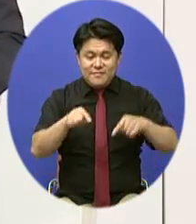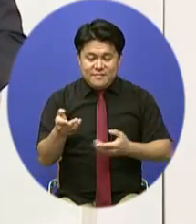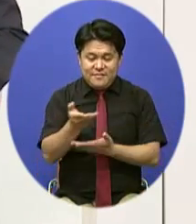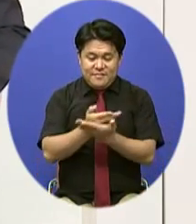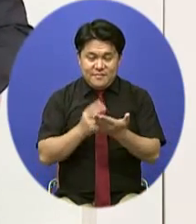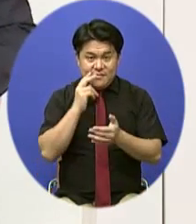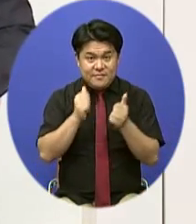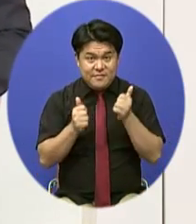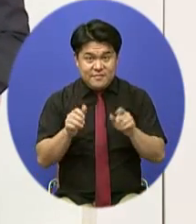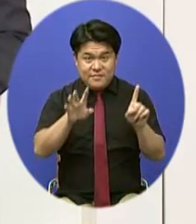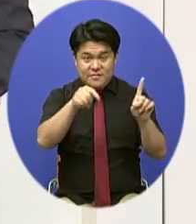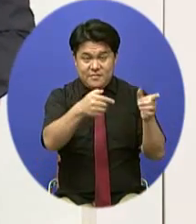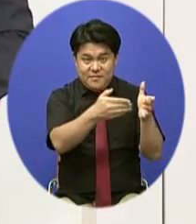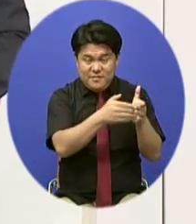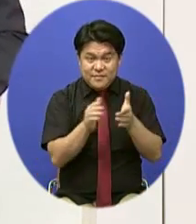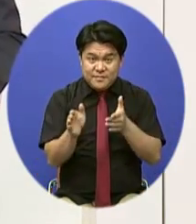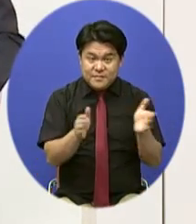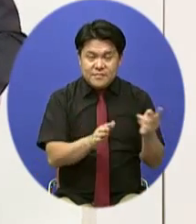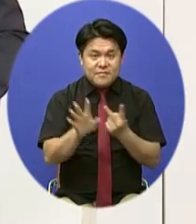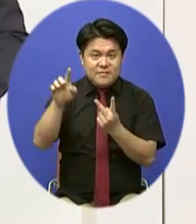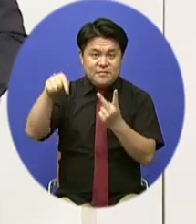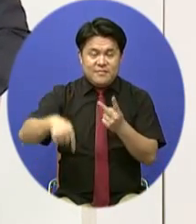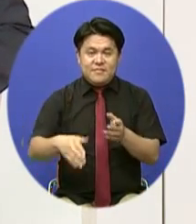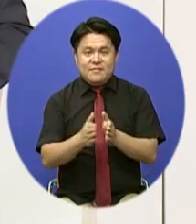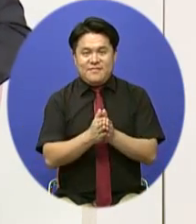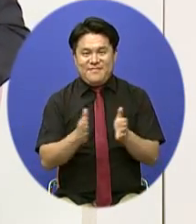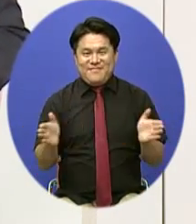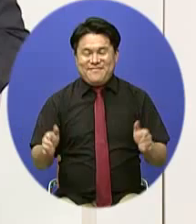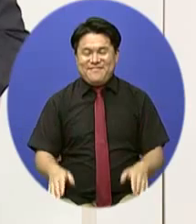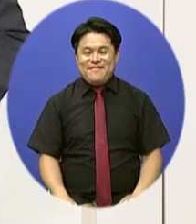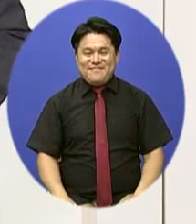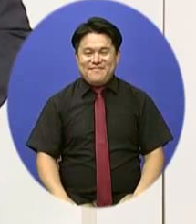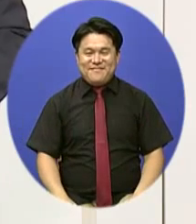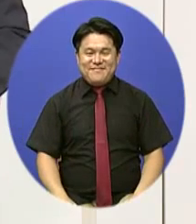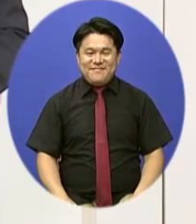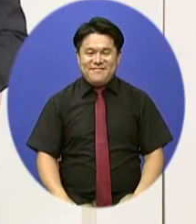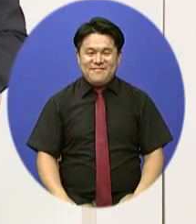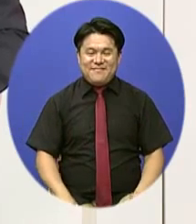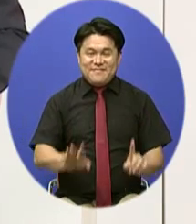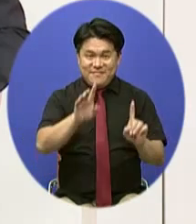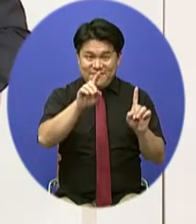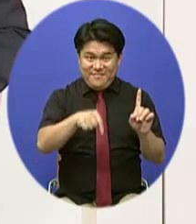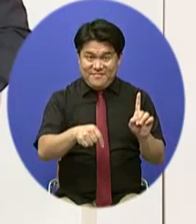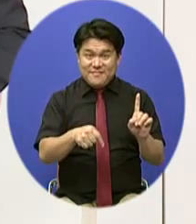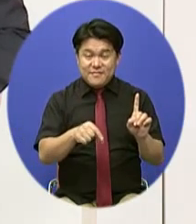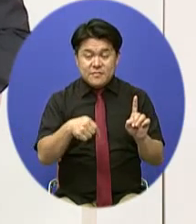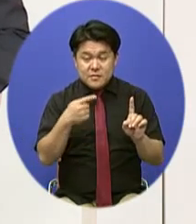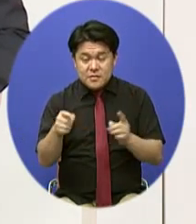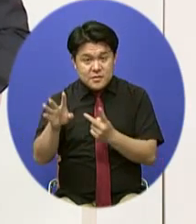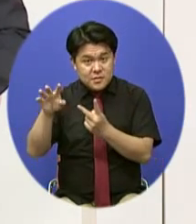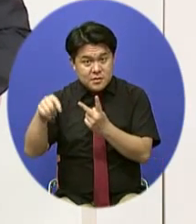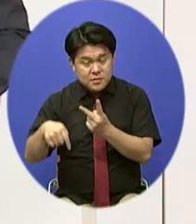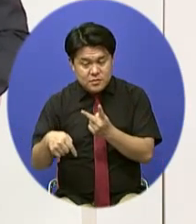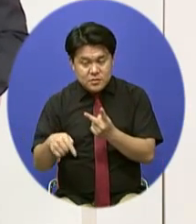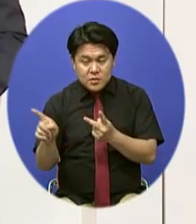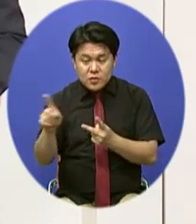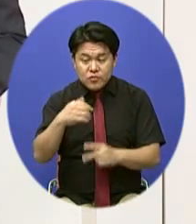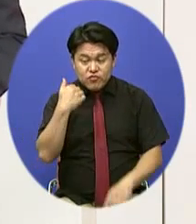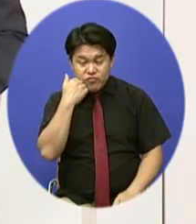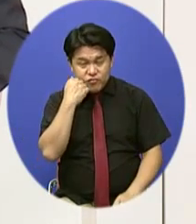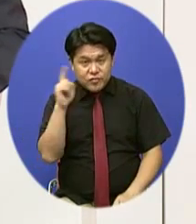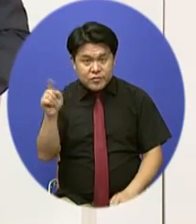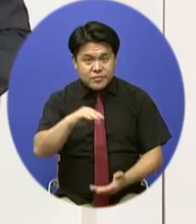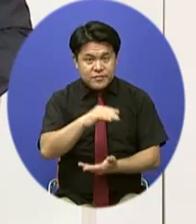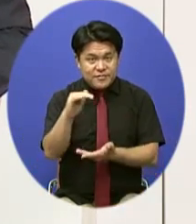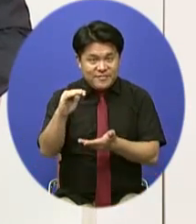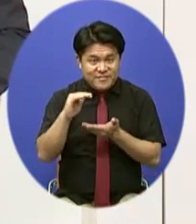한음 노래자랑 1부에 이어서 2부 또 시작하도록 하겠습니다. 네. 1부에 이어서 2부에는 어떤 분들이 어떤